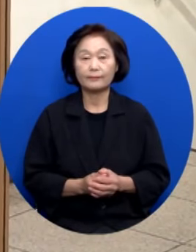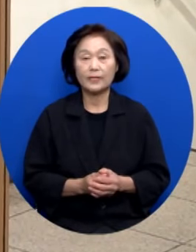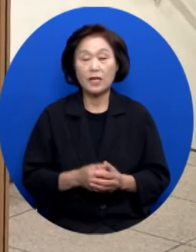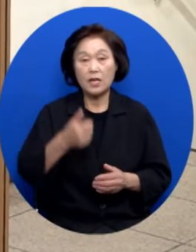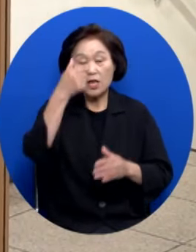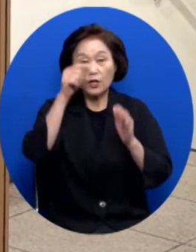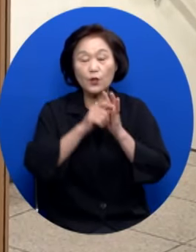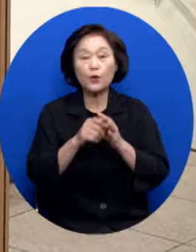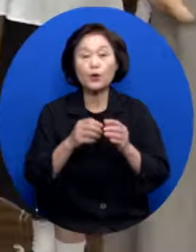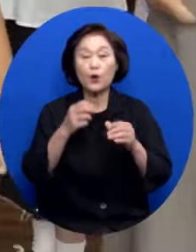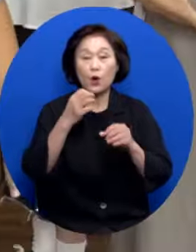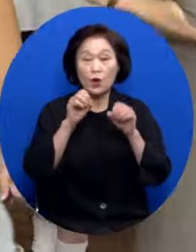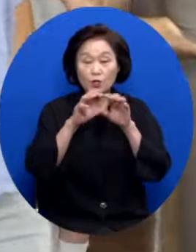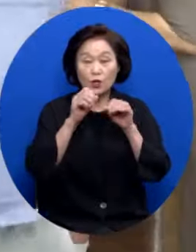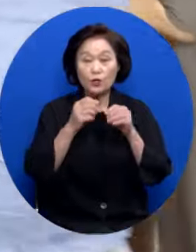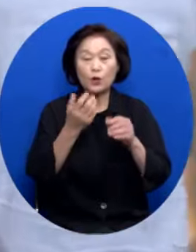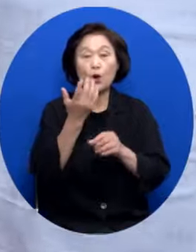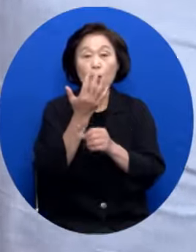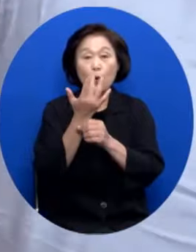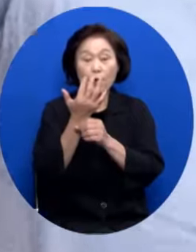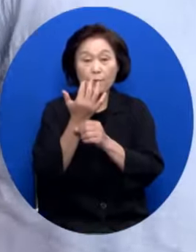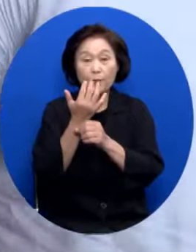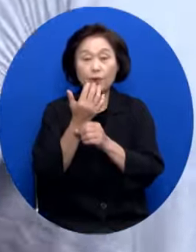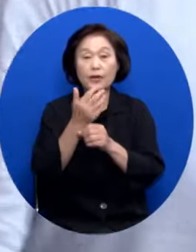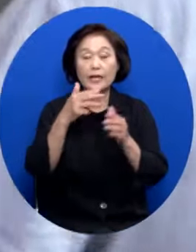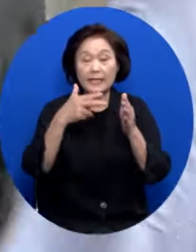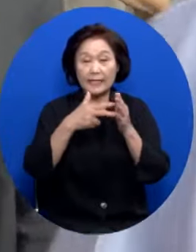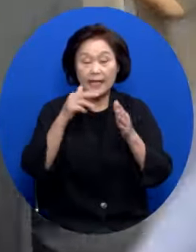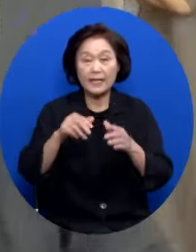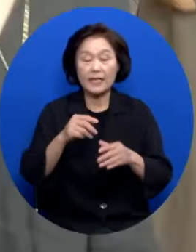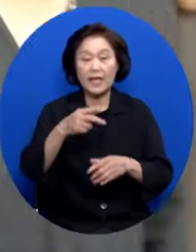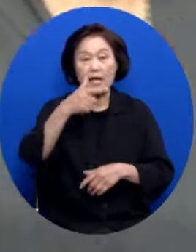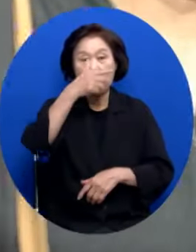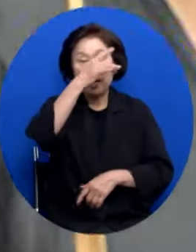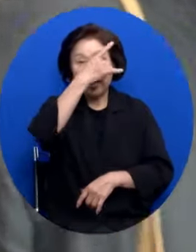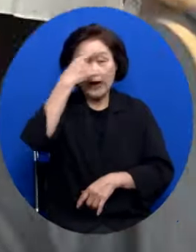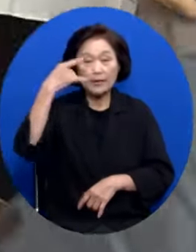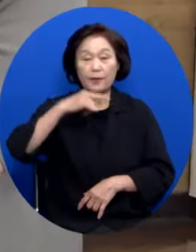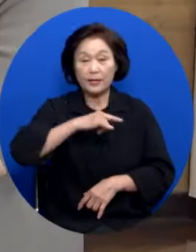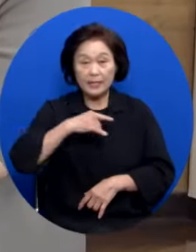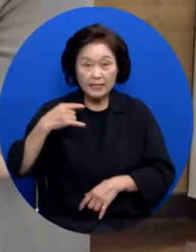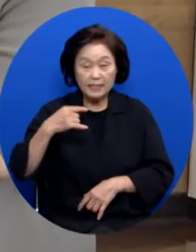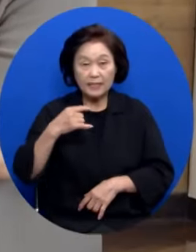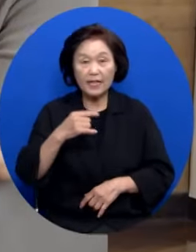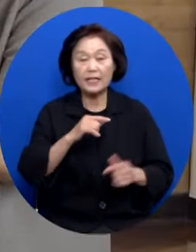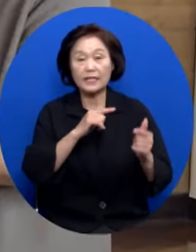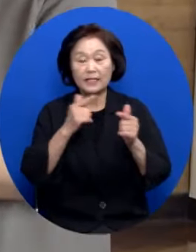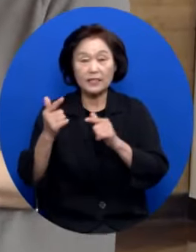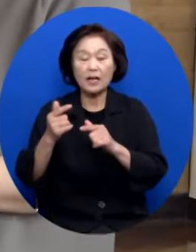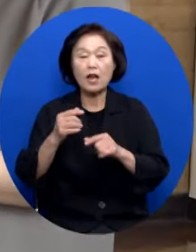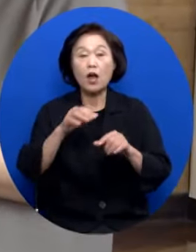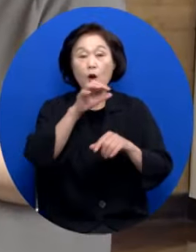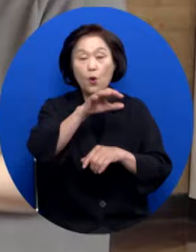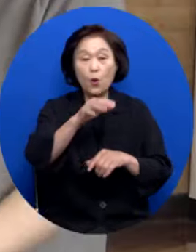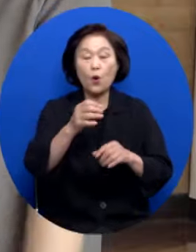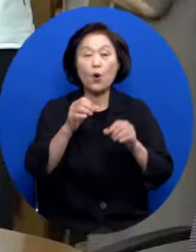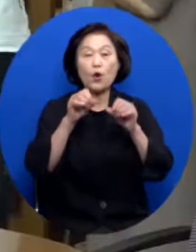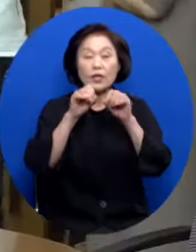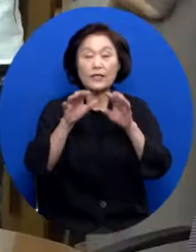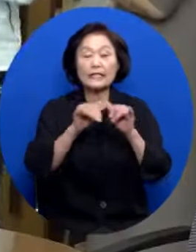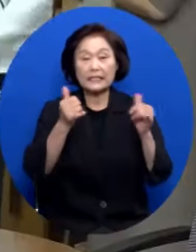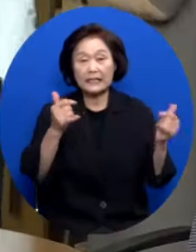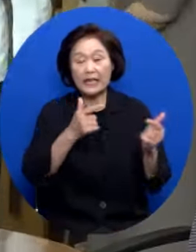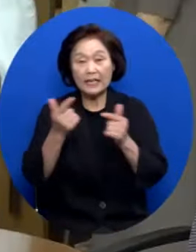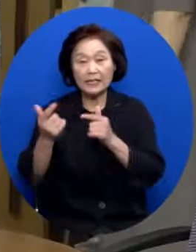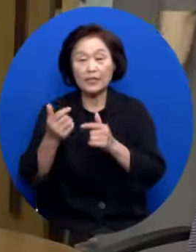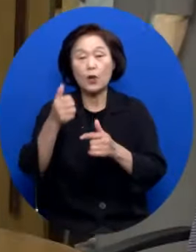기독교 선교 횃불재단이 카자흐스탄, 키르기스스탄, 우즈베키스탄 고려인과 현지인 사역자 50명을 한국으로